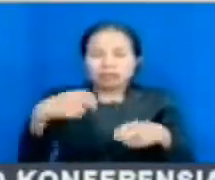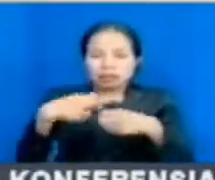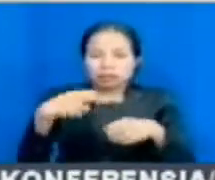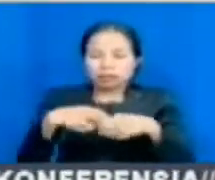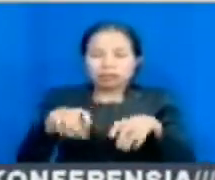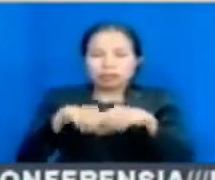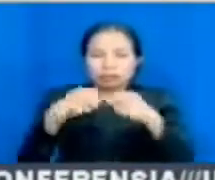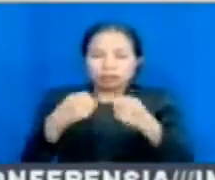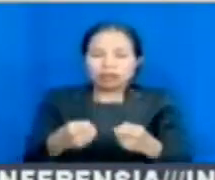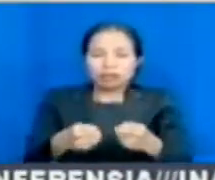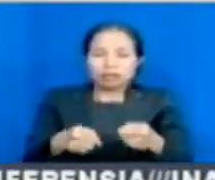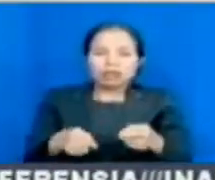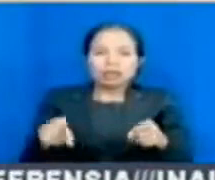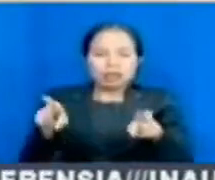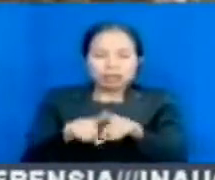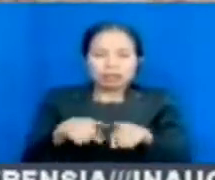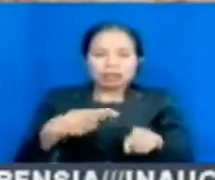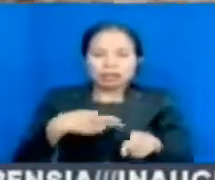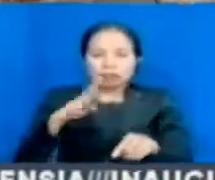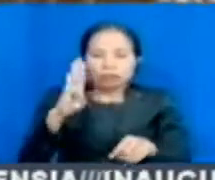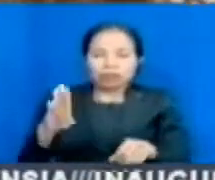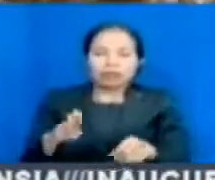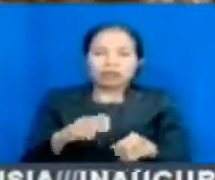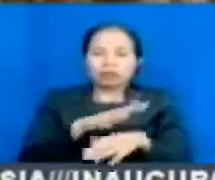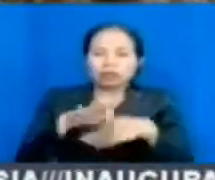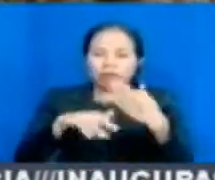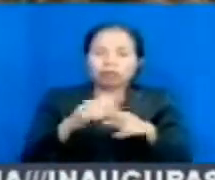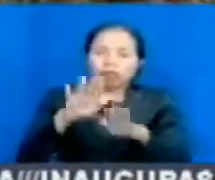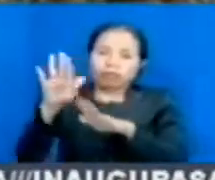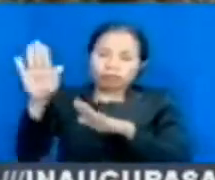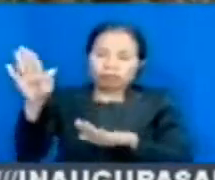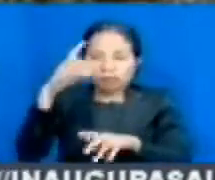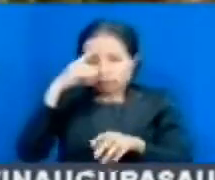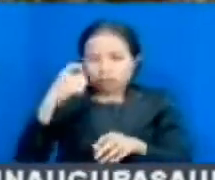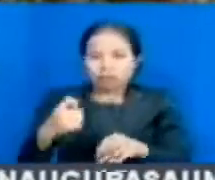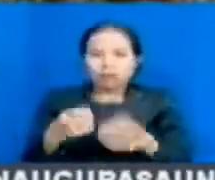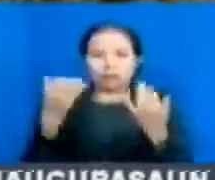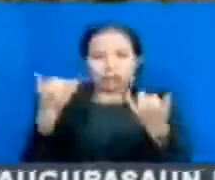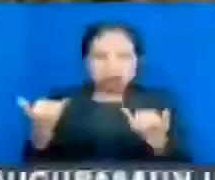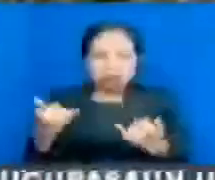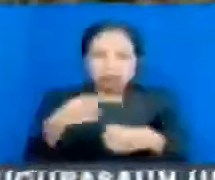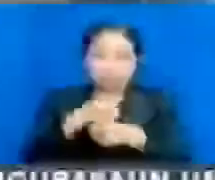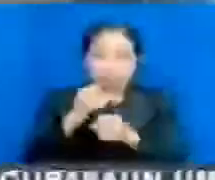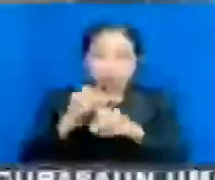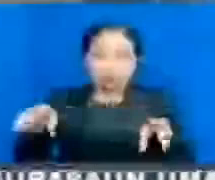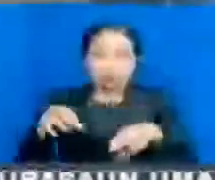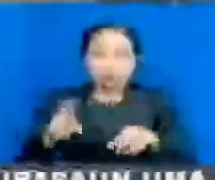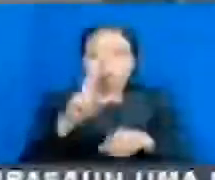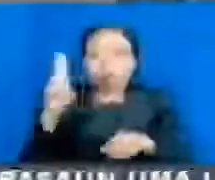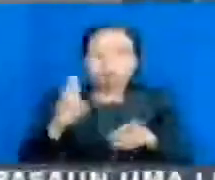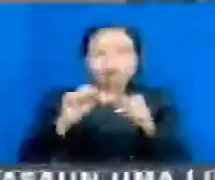no geograficamente hatu buliku kuaze haleu det hofoho. Tambane, agora daudaun halau servisu uja